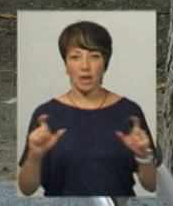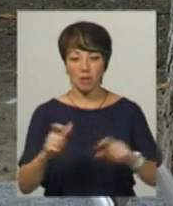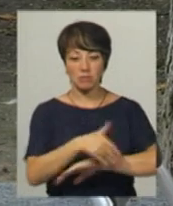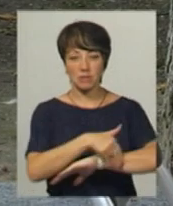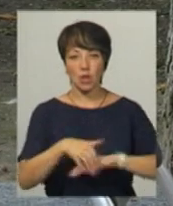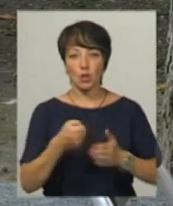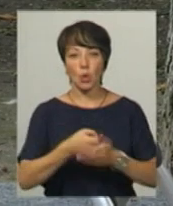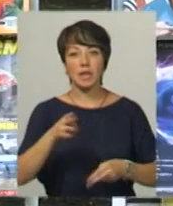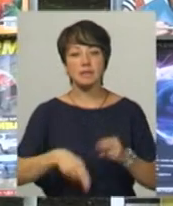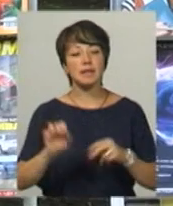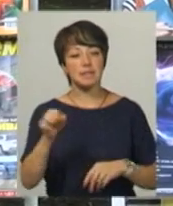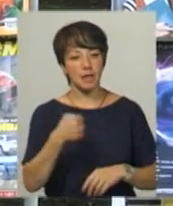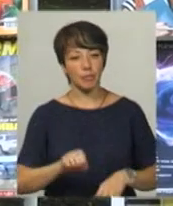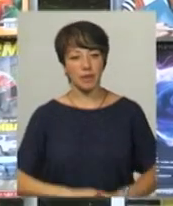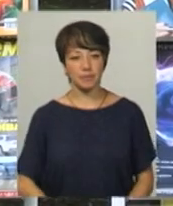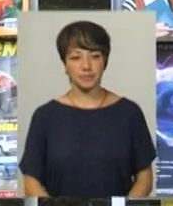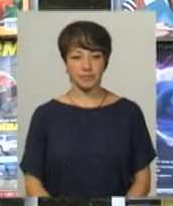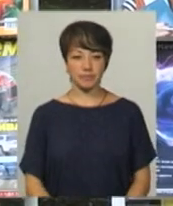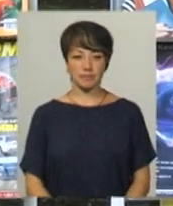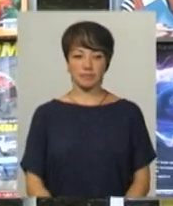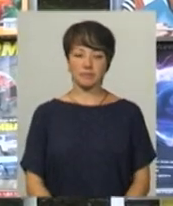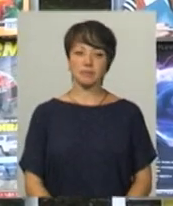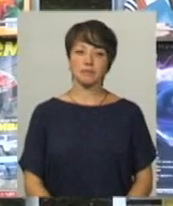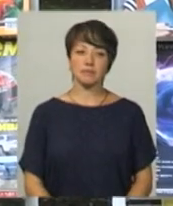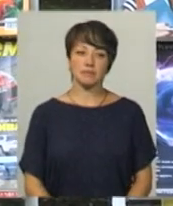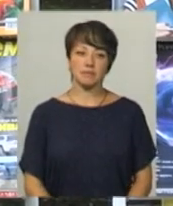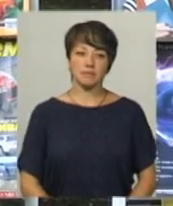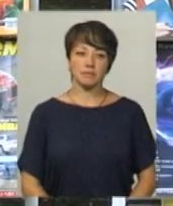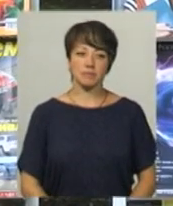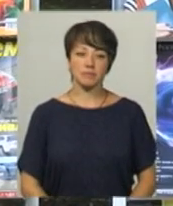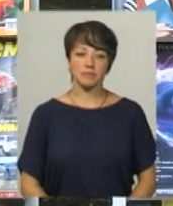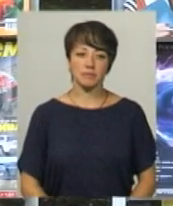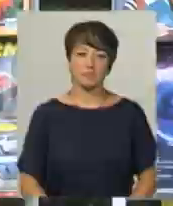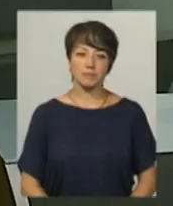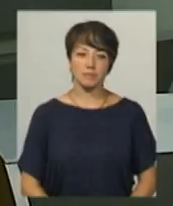відкритим небом до кінця серпня. Анастасія Збродова, Володимир Зайнчуковський. Новини.